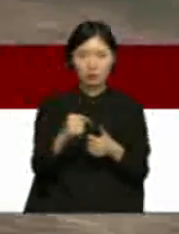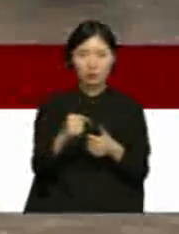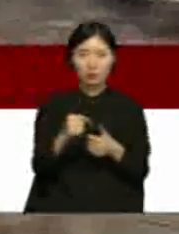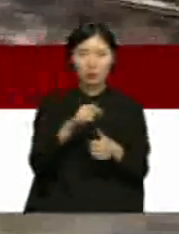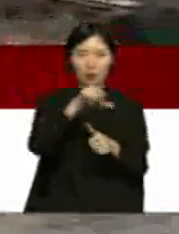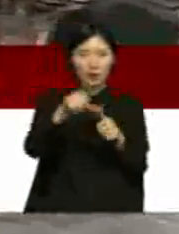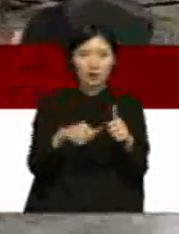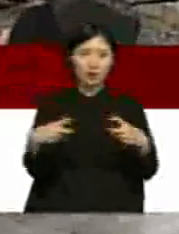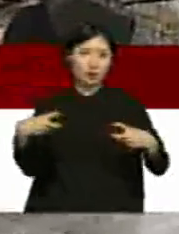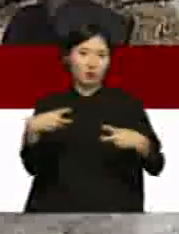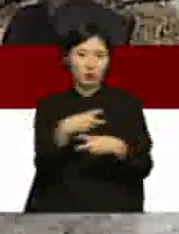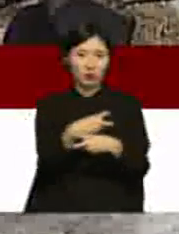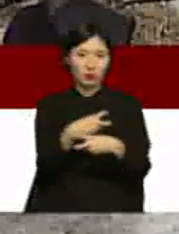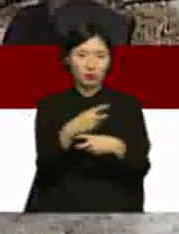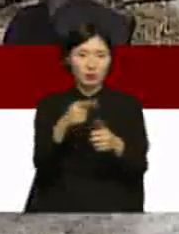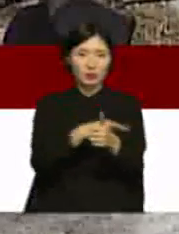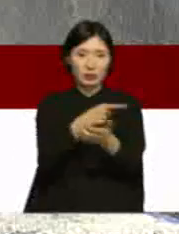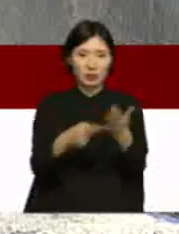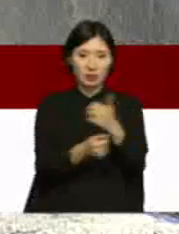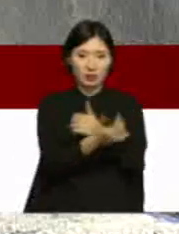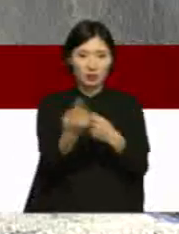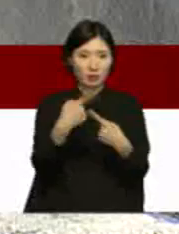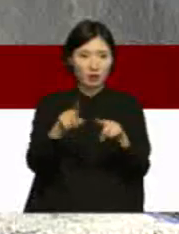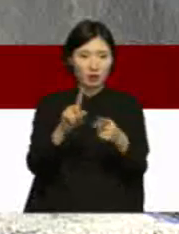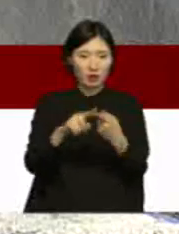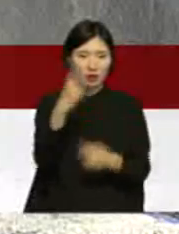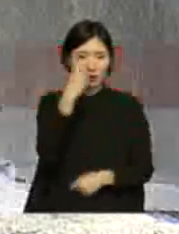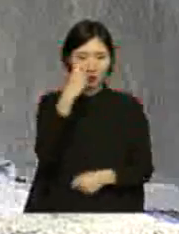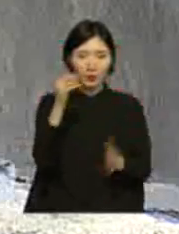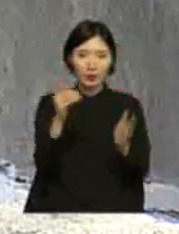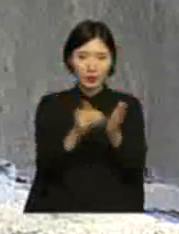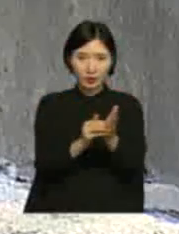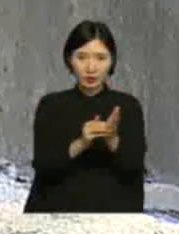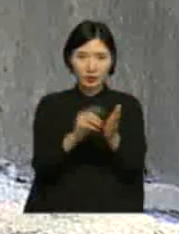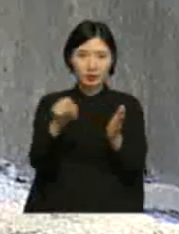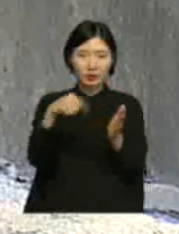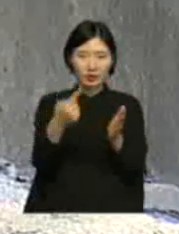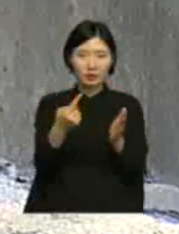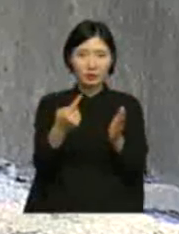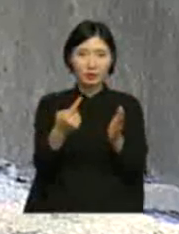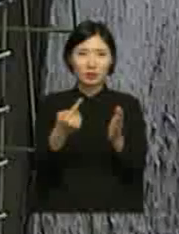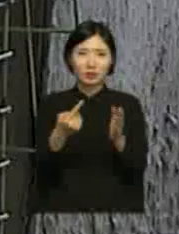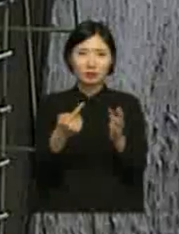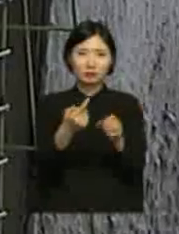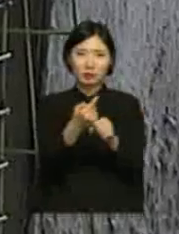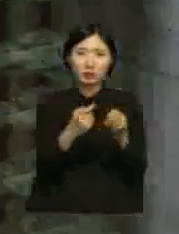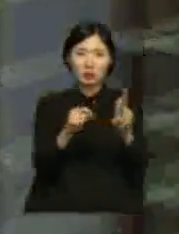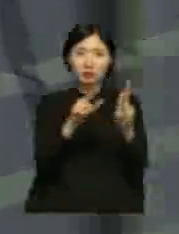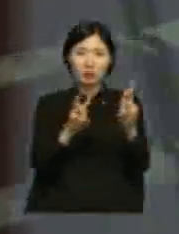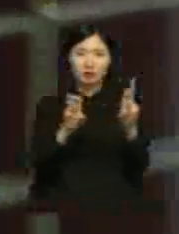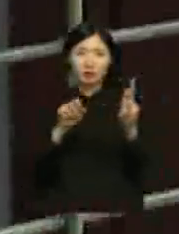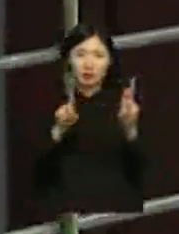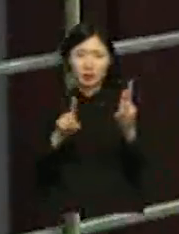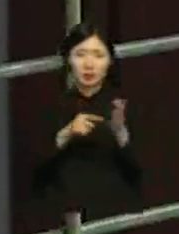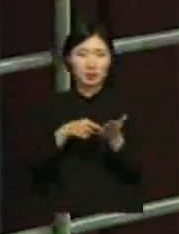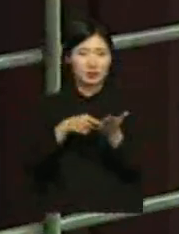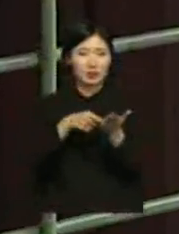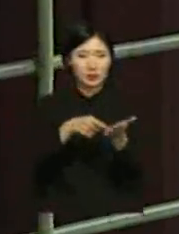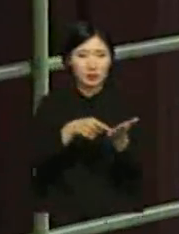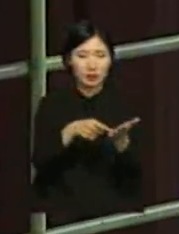환경과 교통 재해 영향평가에 대한 검토를 마치고 해 12월 31일 신청서를